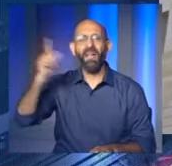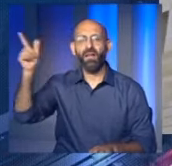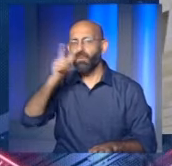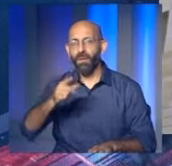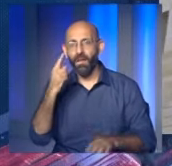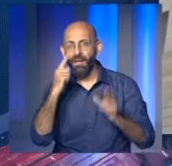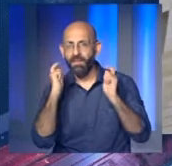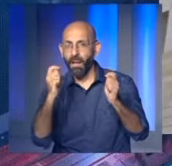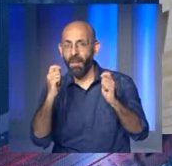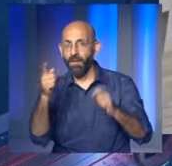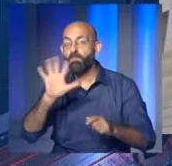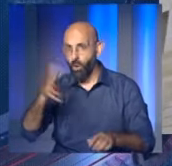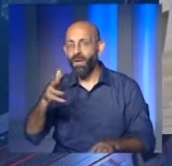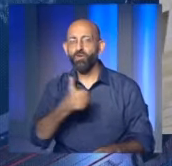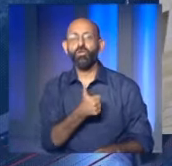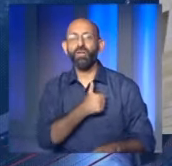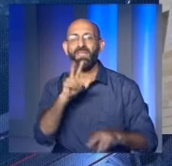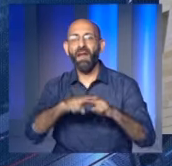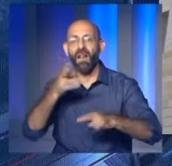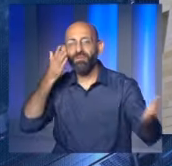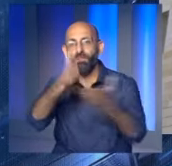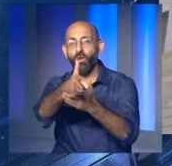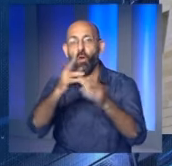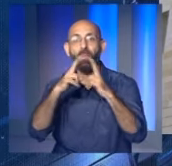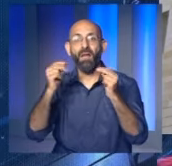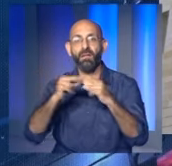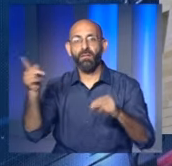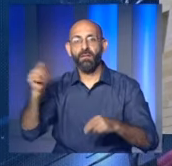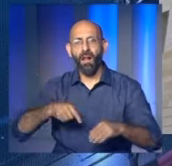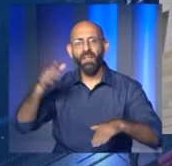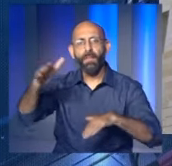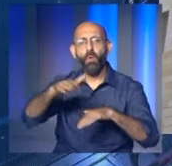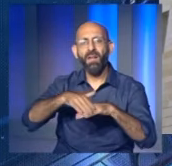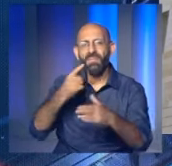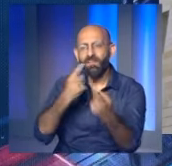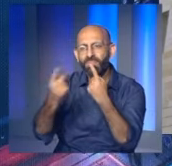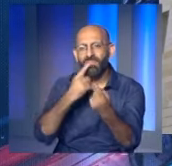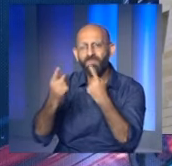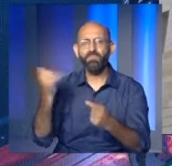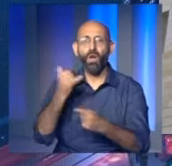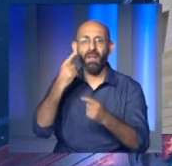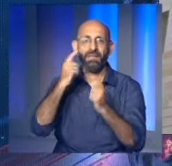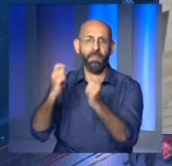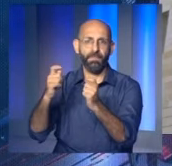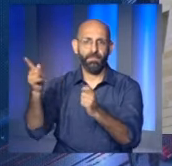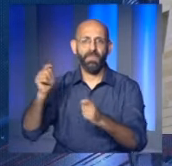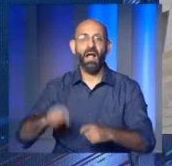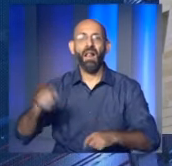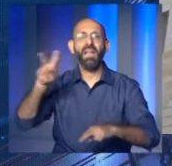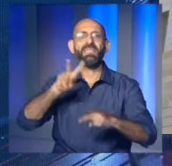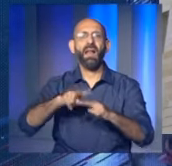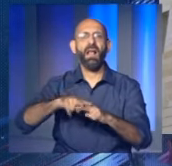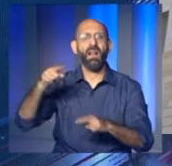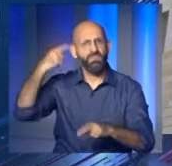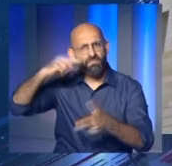إلى أن المملكة المتحدة ألمحت إلى عملية عسكرية إسرائيلية في لبنان، ناهيك بإرسال رسالة دبلوماسية إلى السلطات اللبنانية عن